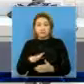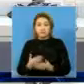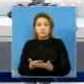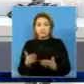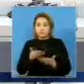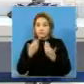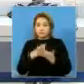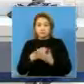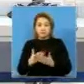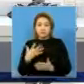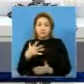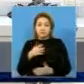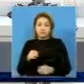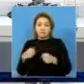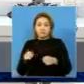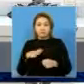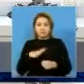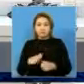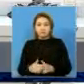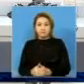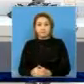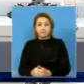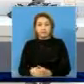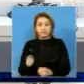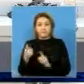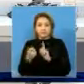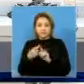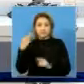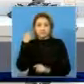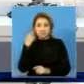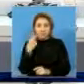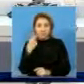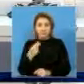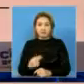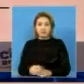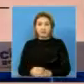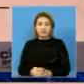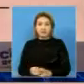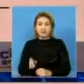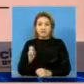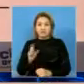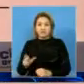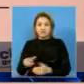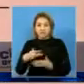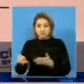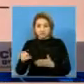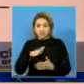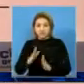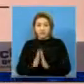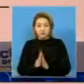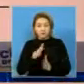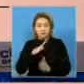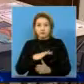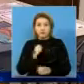мен ешкім алмайды оны. Сондықтан мен біріншіден сапасымен клиенттерімнің несіне сұрау бойынша